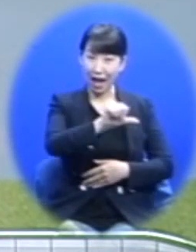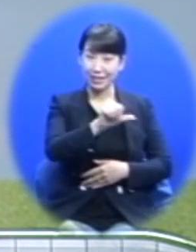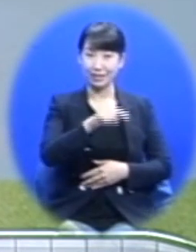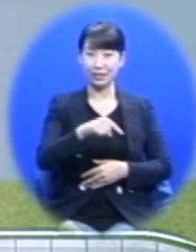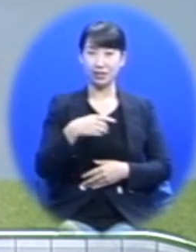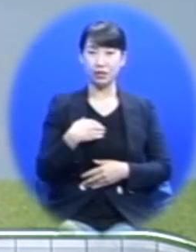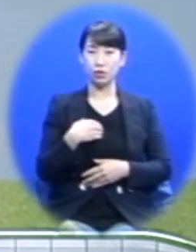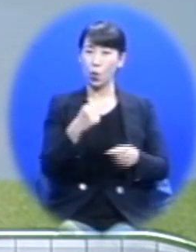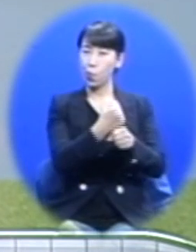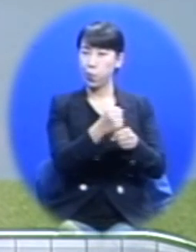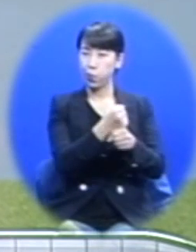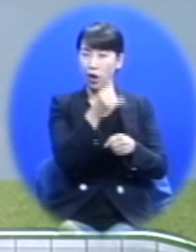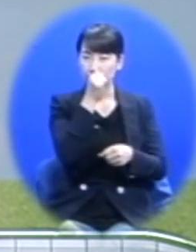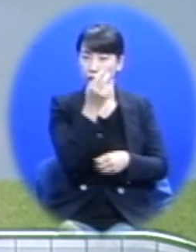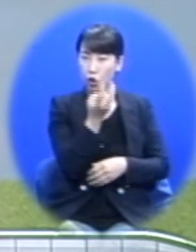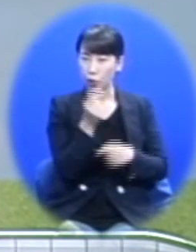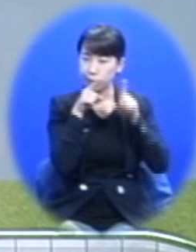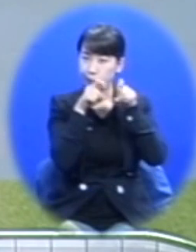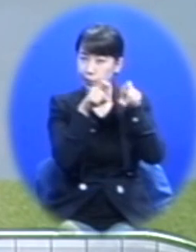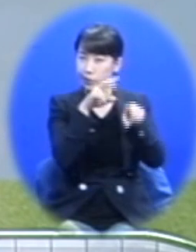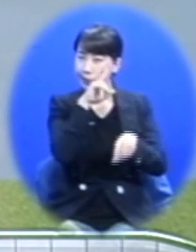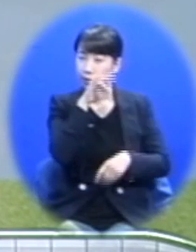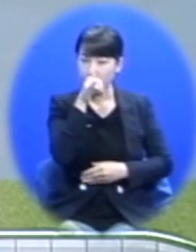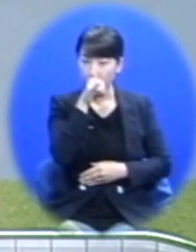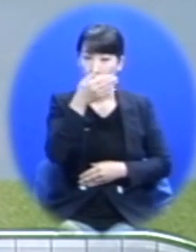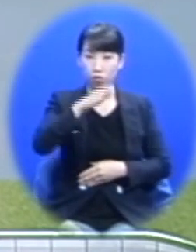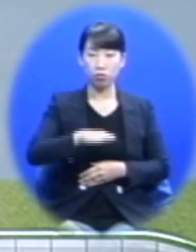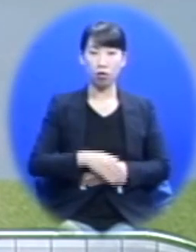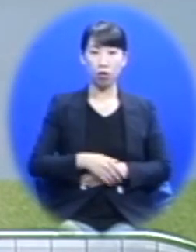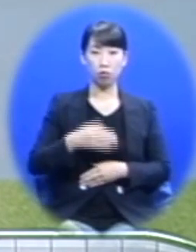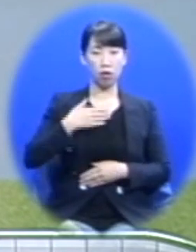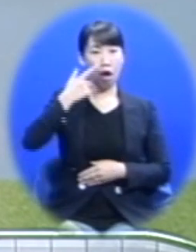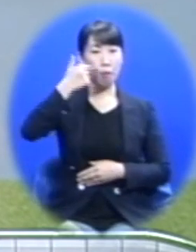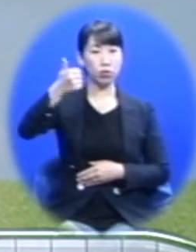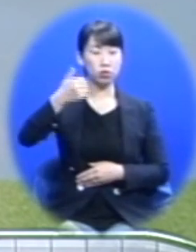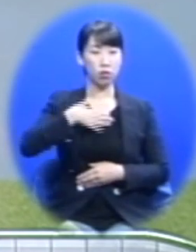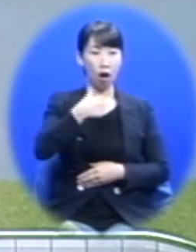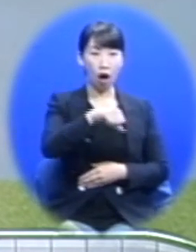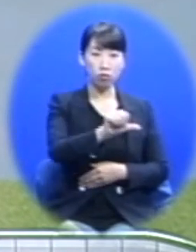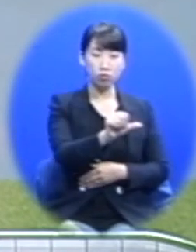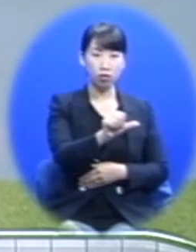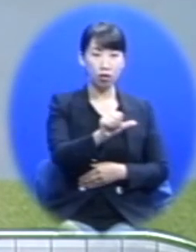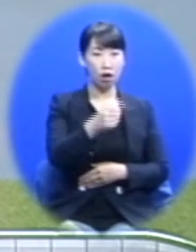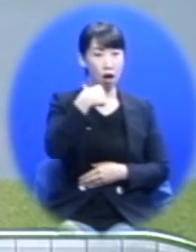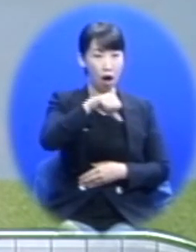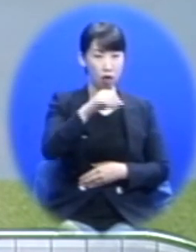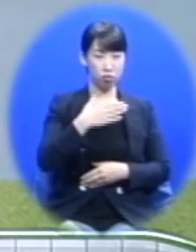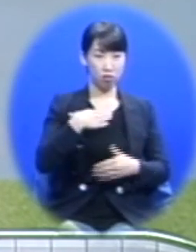아들 관계인데, 아니 하물며 어떻게 아들이 아버지에게 반역할 수